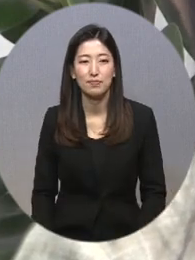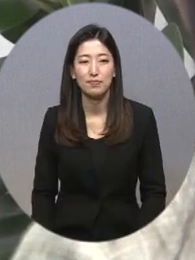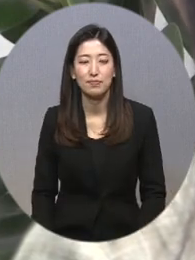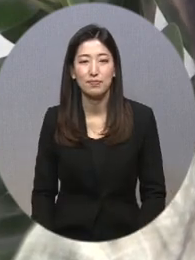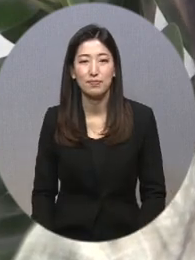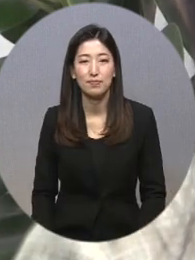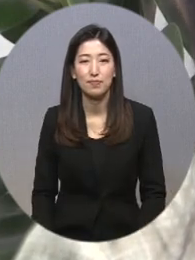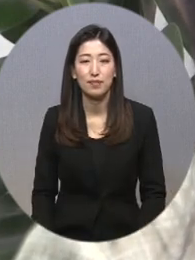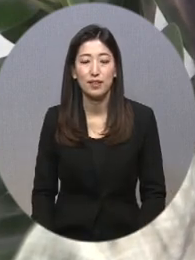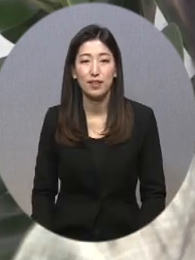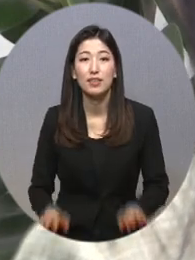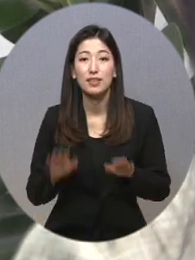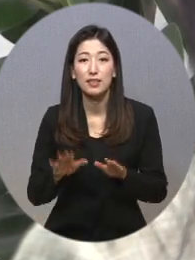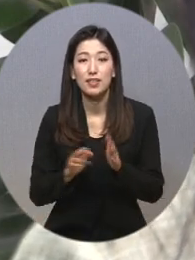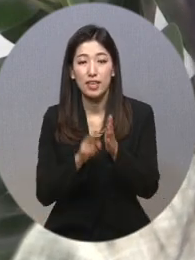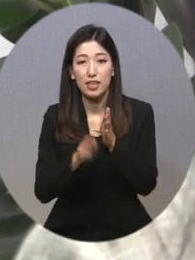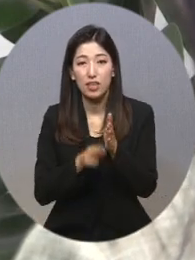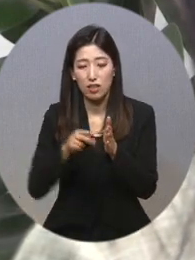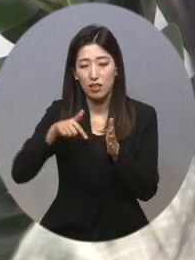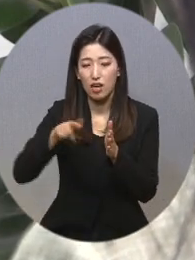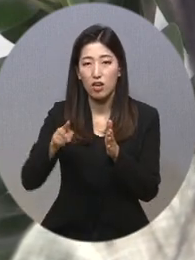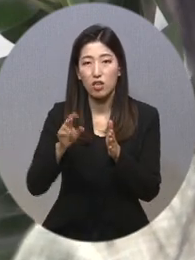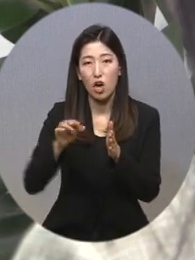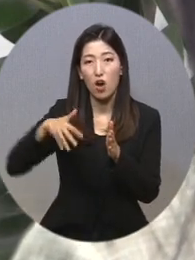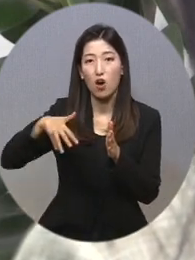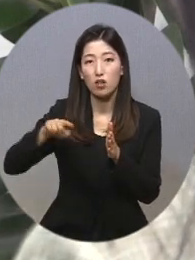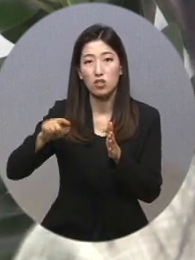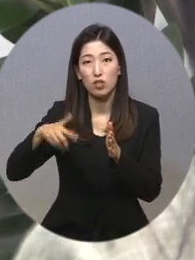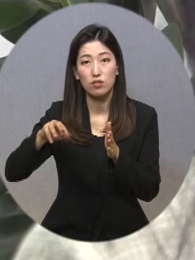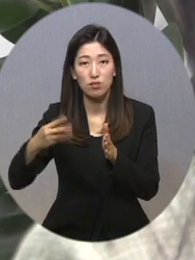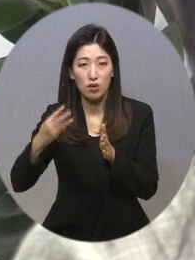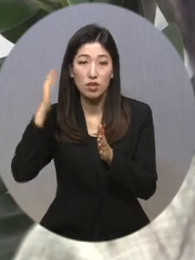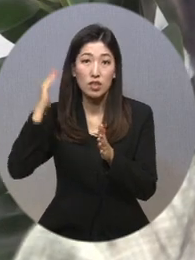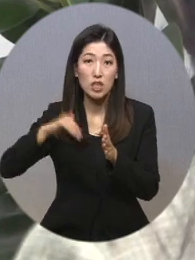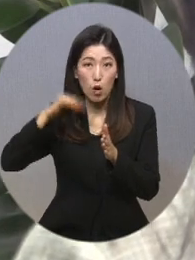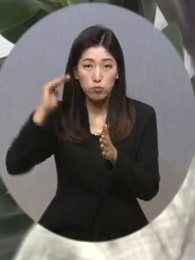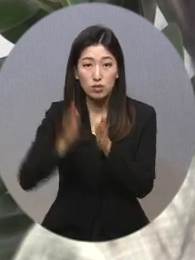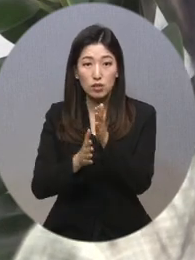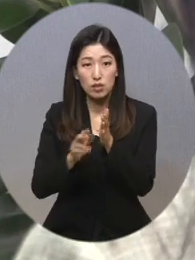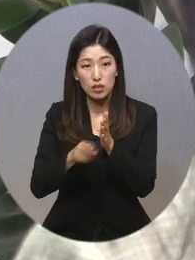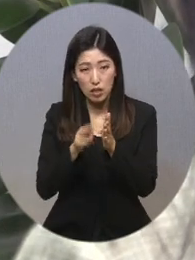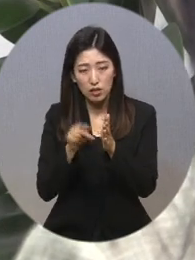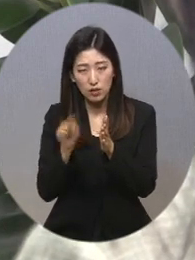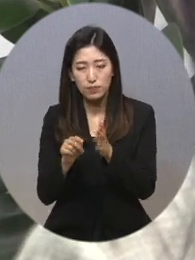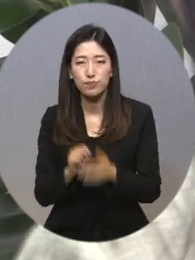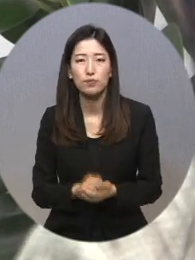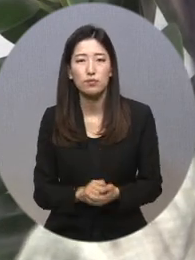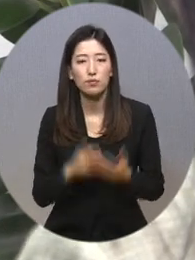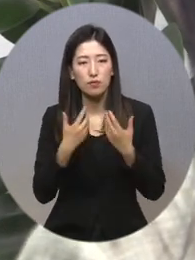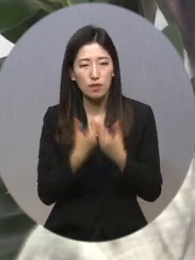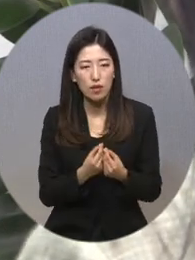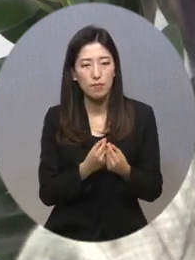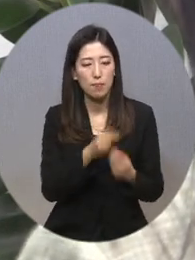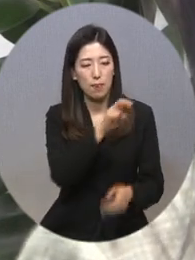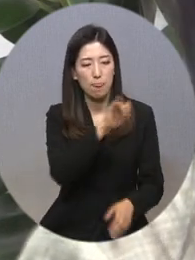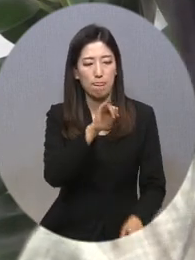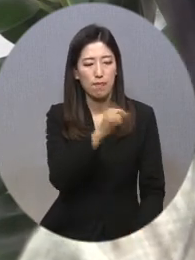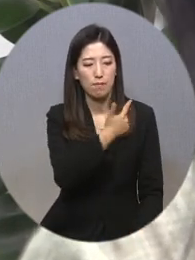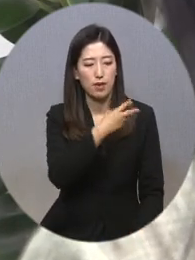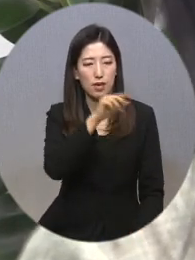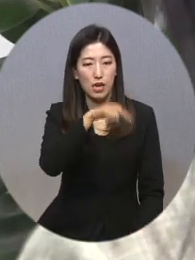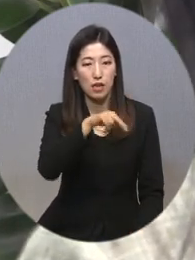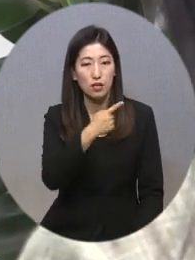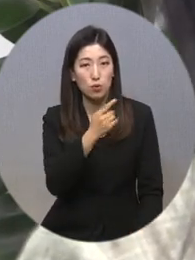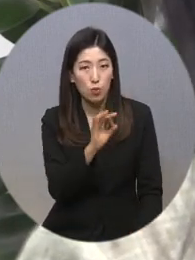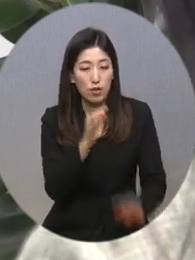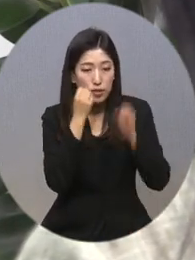있어서 부족한 네. 부분, 예를 들어서 민락동에 새로운 도심이 생겼는데